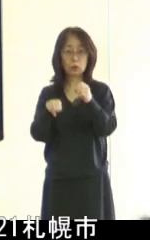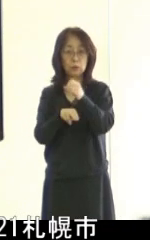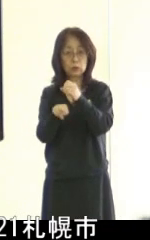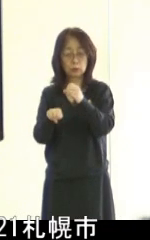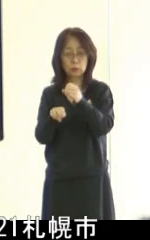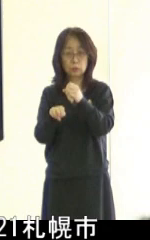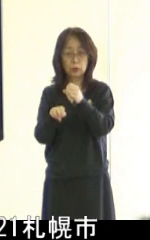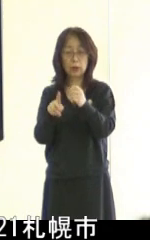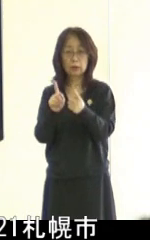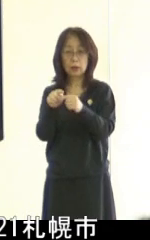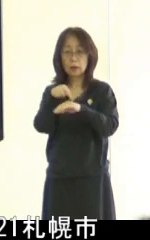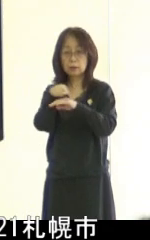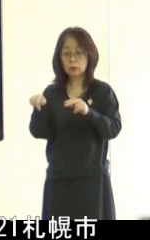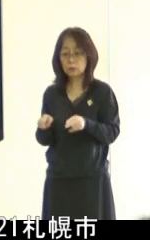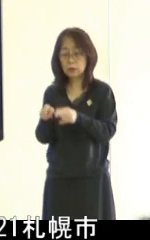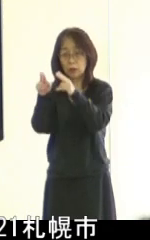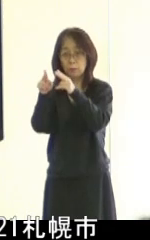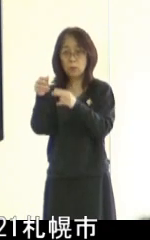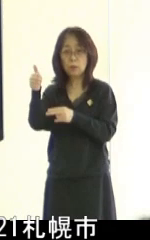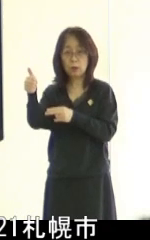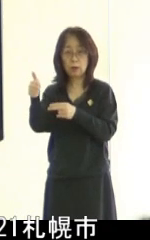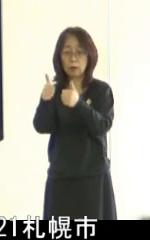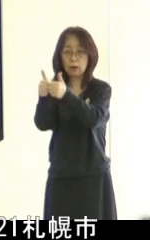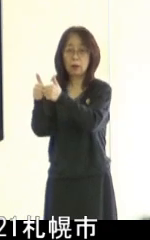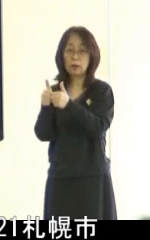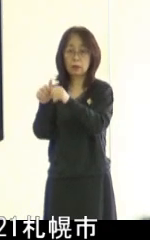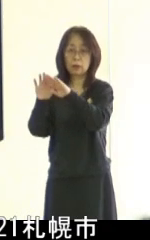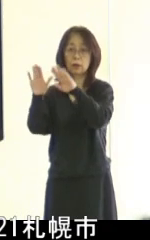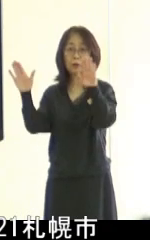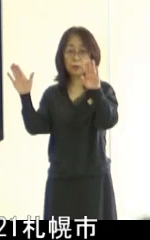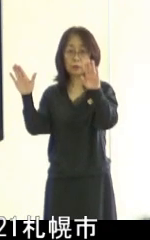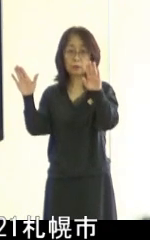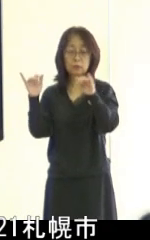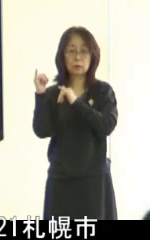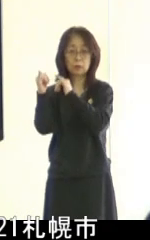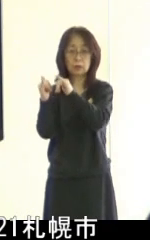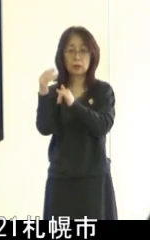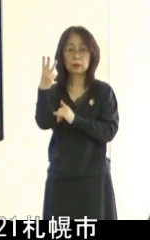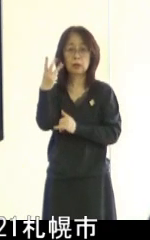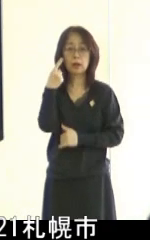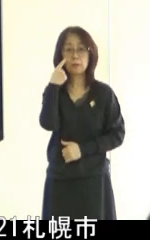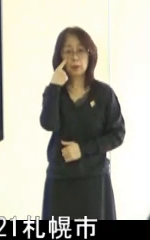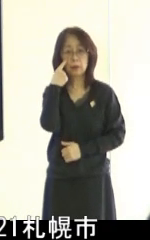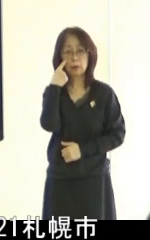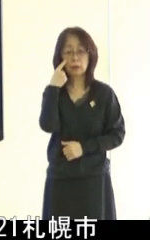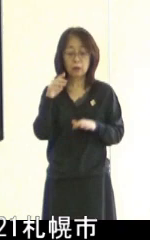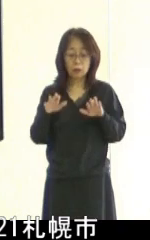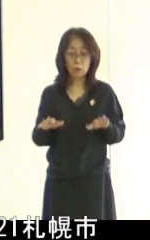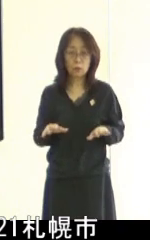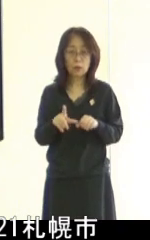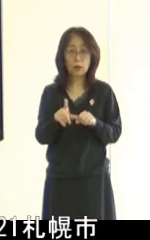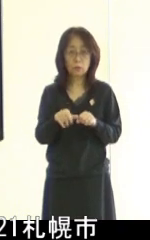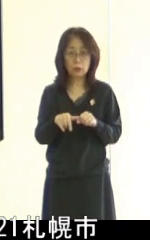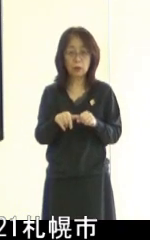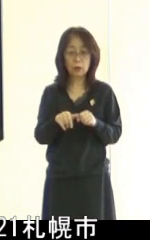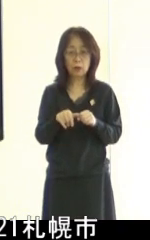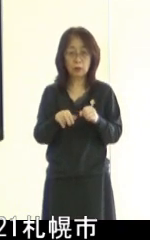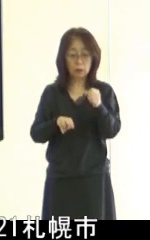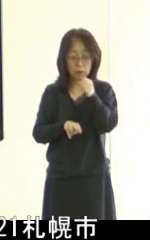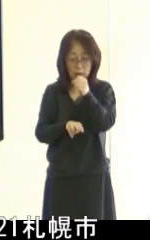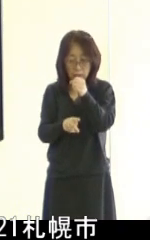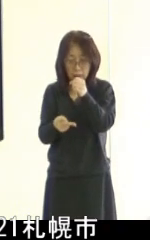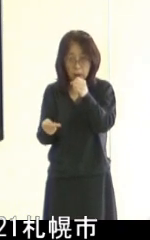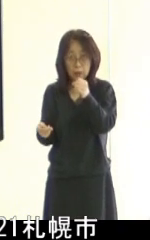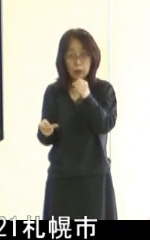家会議美容開催をいたします3回目となりますけれども今回はこの変異株の